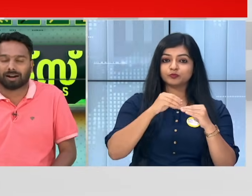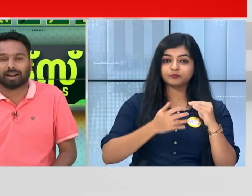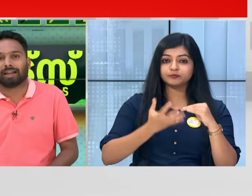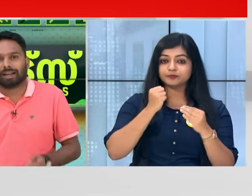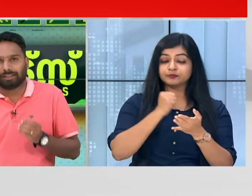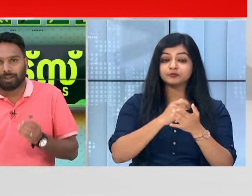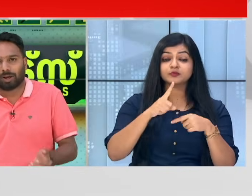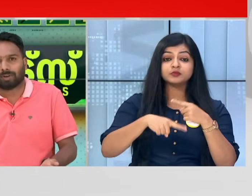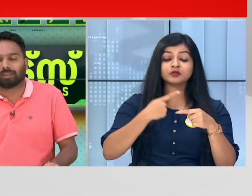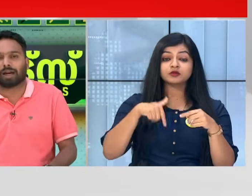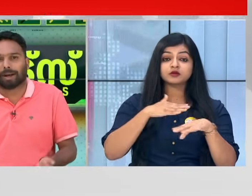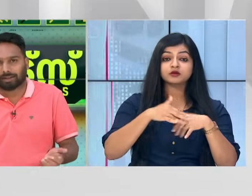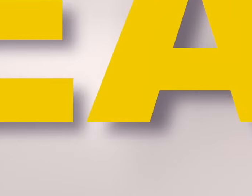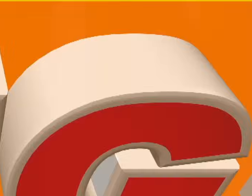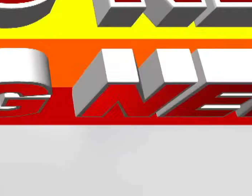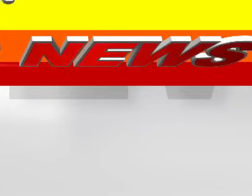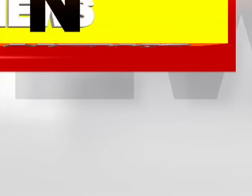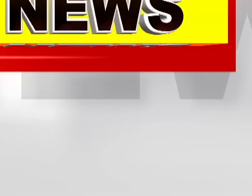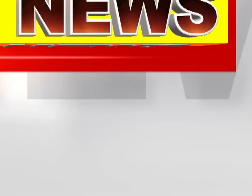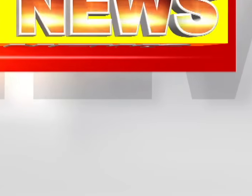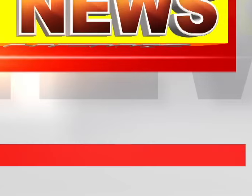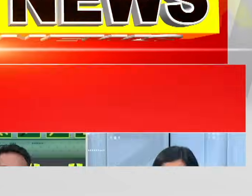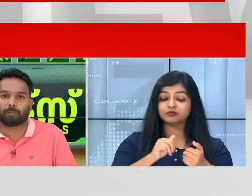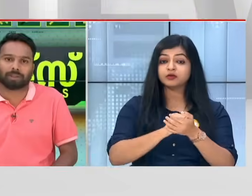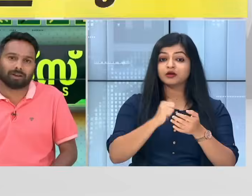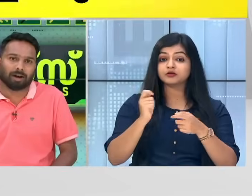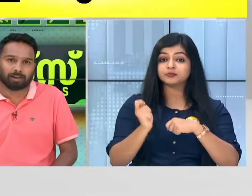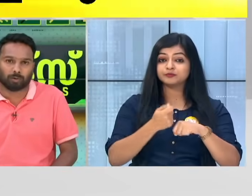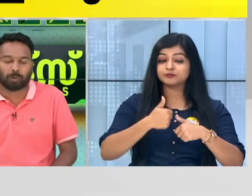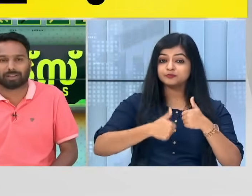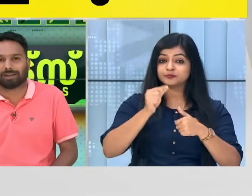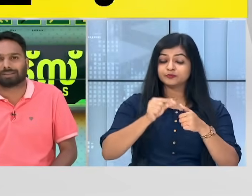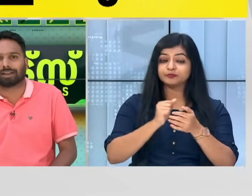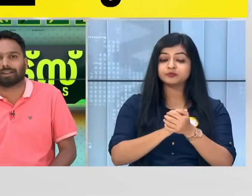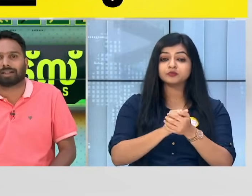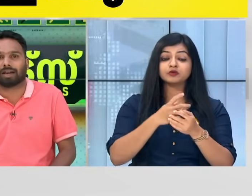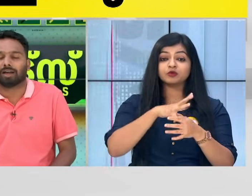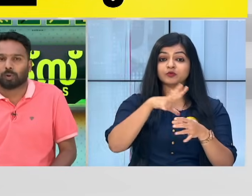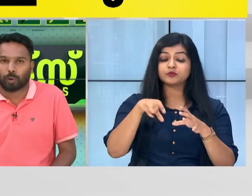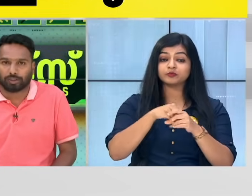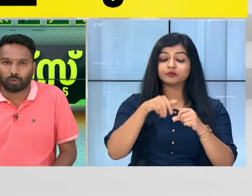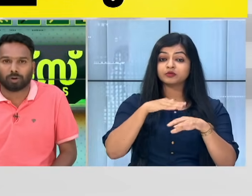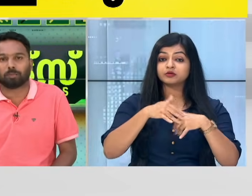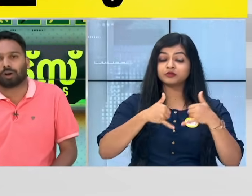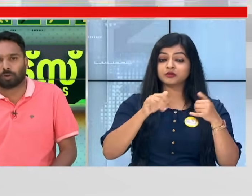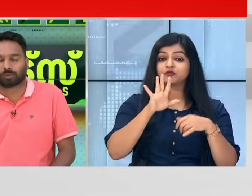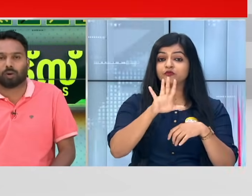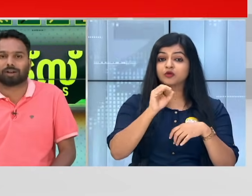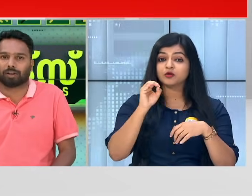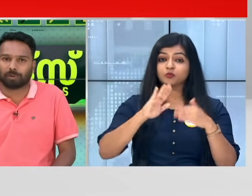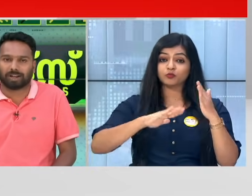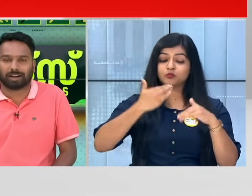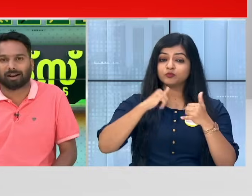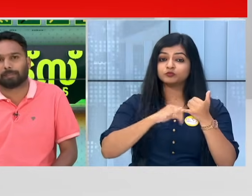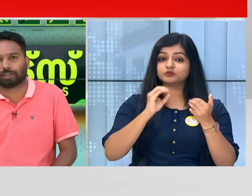നാളെ ഇന്ത്യയുടെ വരുന്ന ബാറ്റിങ്ങിലുള്ള മധ്യനിരയിലെ മറ്റു ബാറ്റർമാരും ഒപ്പം തന്നെ വാലറ്റവും ഒക്കെ തന്നെ ചേർന്ന് ഇന്ത്യക്ക് ഒരു 500-ന് മുകളിൽ ഒരു സ്കോർ